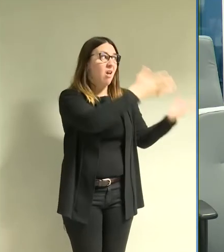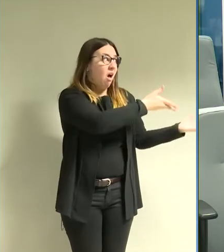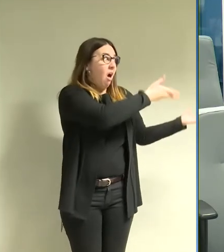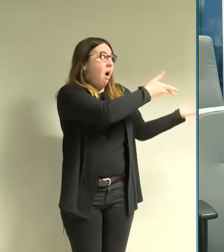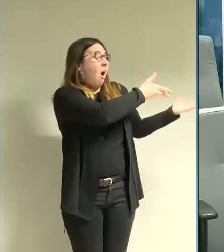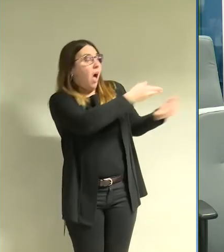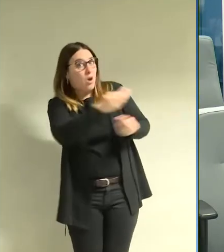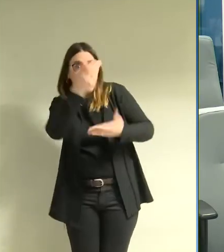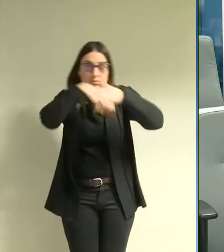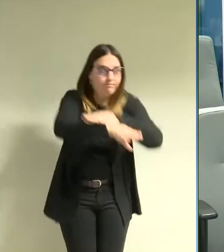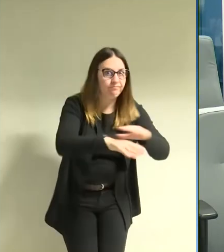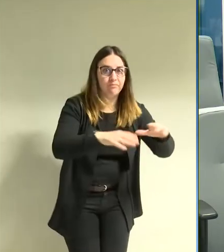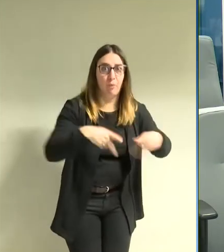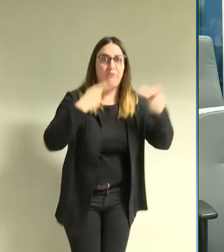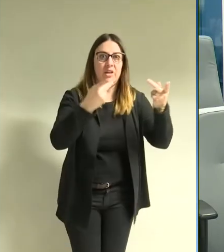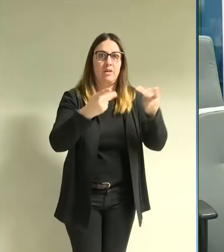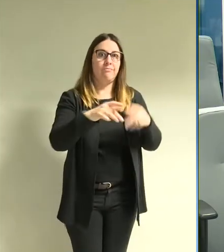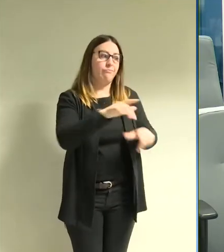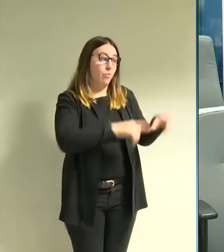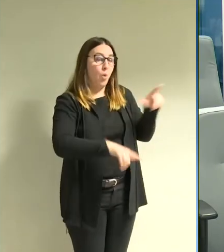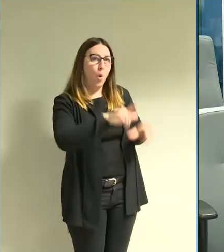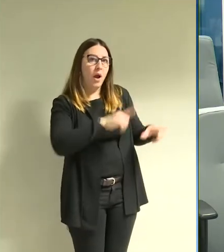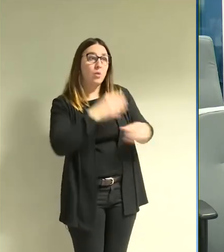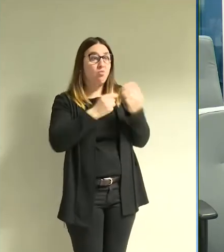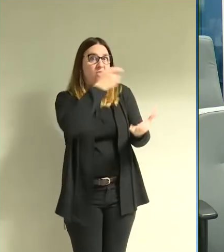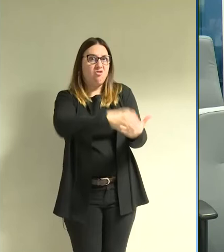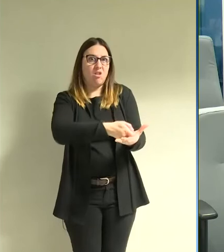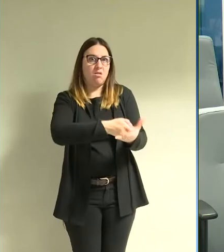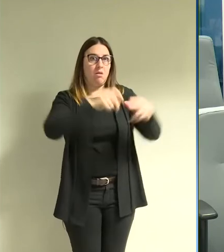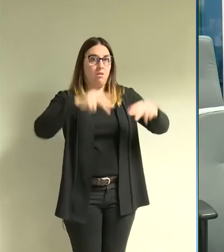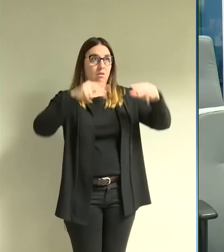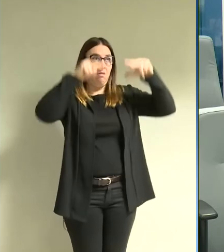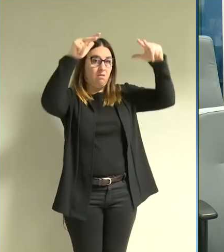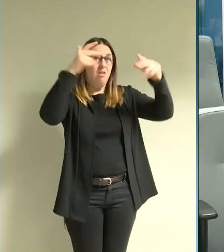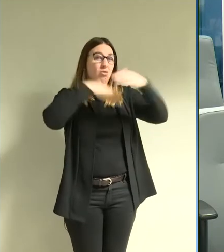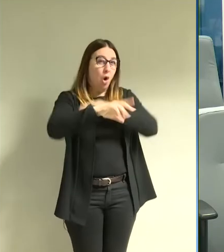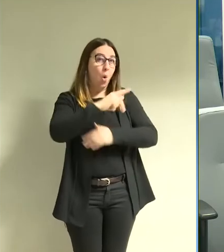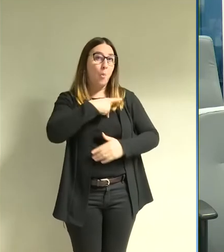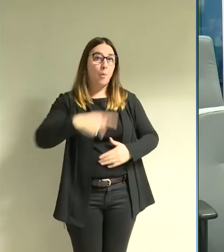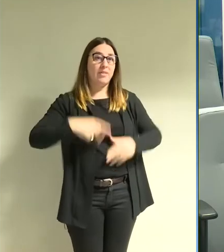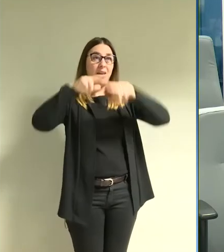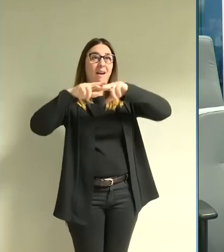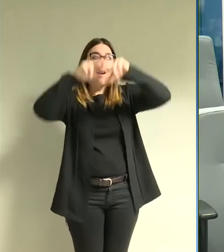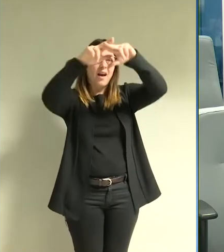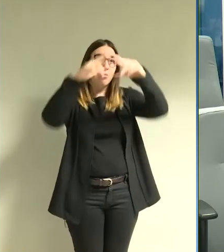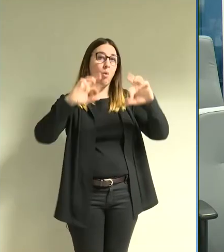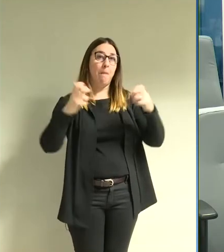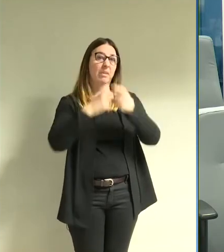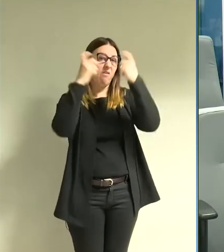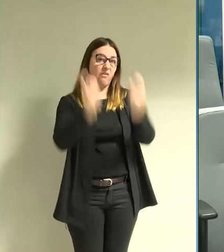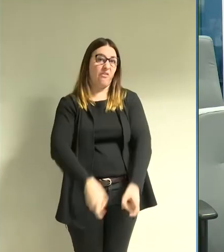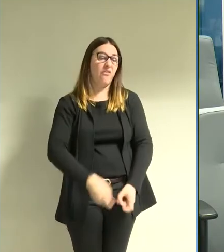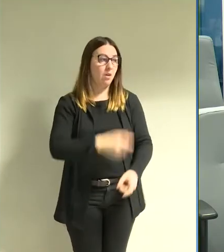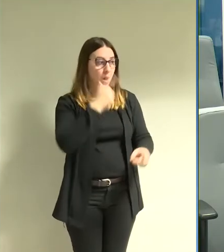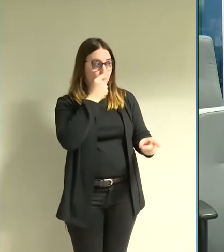qui a qui louent ou achètent des appartements dans les copropriétés qui reste parce qu'ils sont évidemment à bas prix nicolas